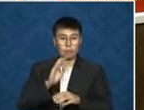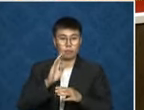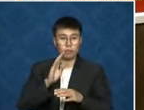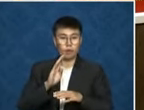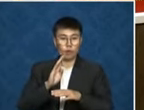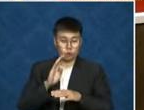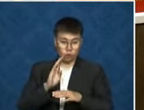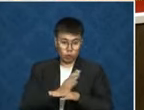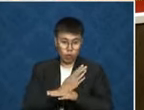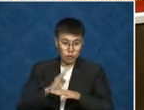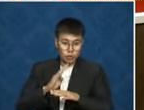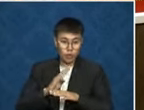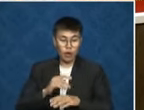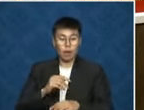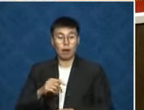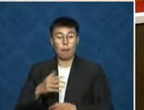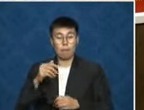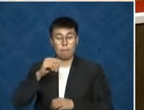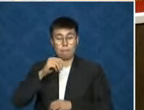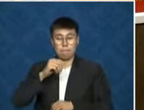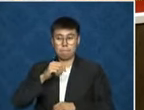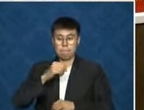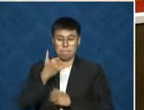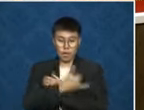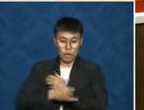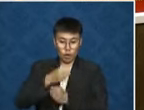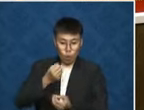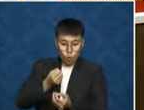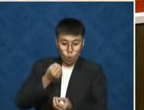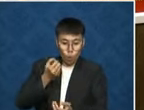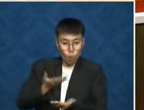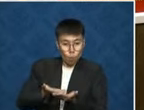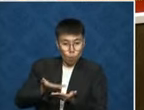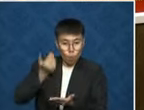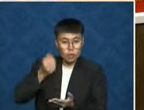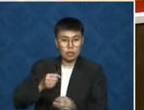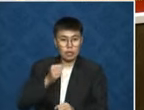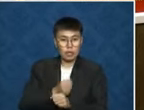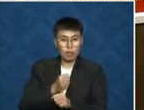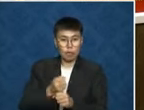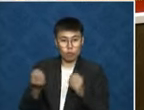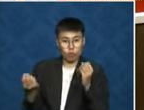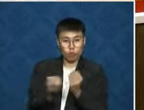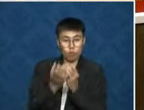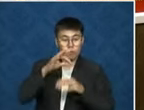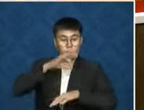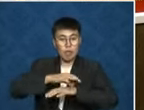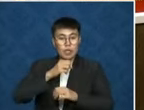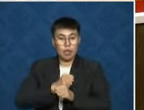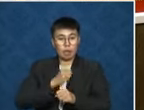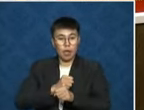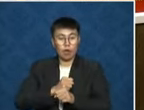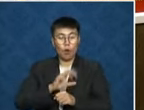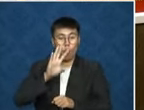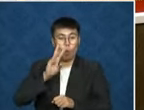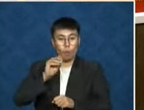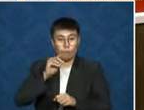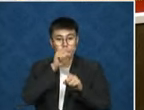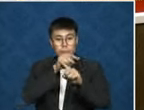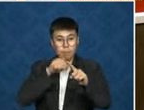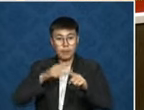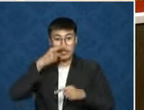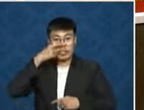สำหรับประเทศที่ร่ำรวยเนี่ยก็จะหนักกว่าเราหน่อยนะครับทาง IMF เชื่อว่าจะมีผลกระทบกับตำแหน่งงานอยู่ถึง 60% นะครับแต่ส่วนของ